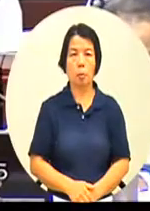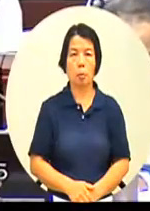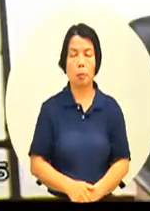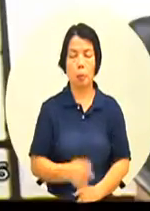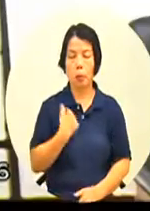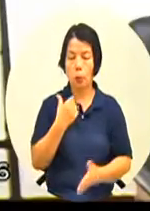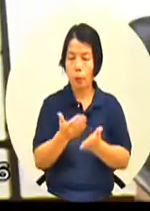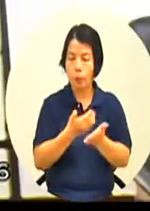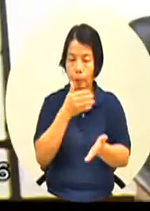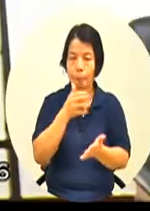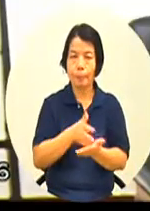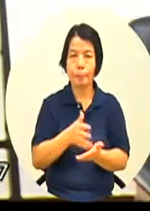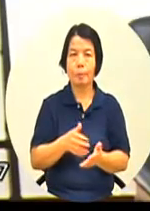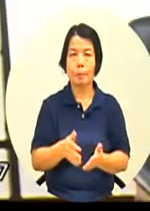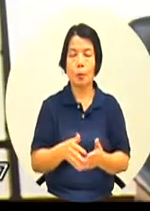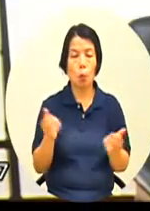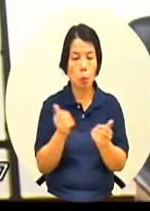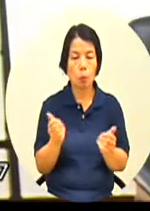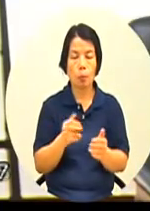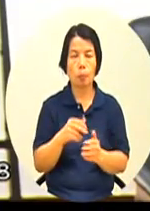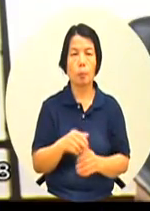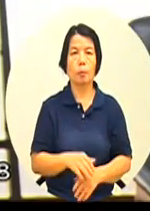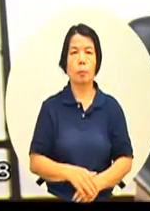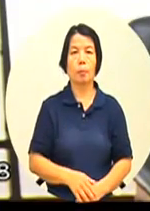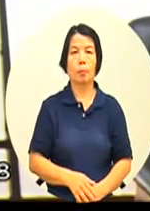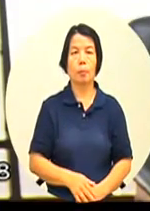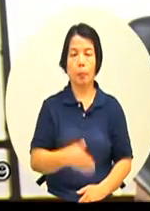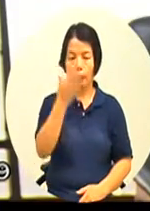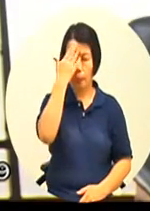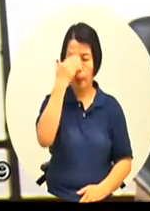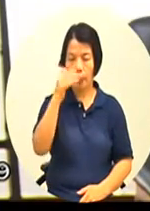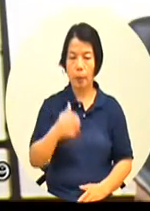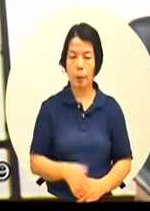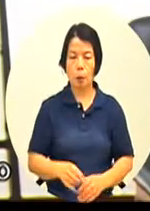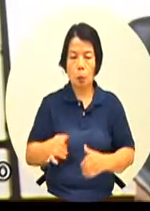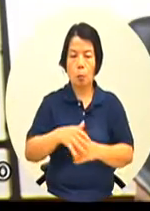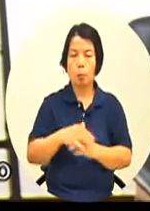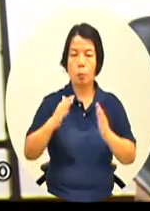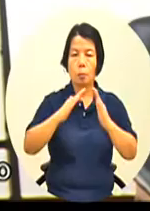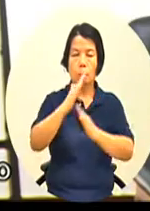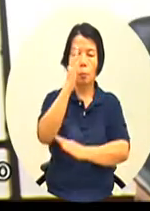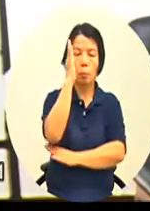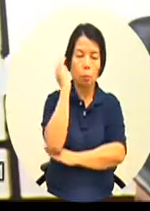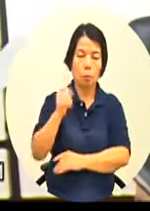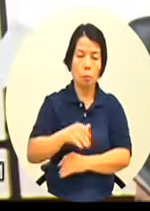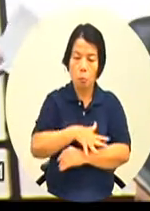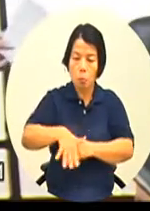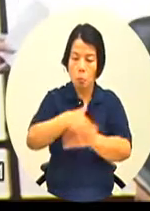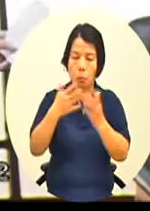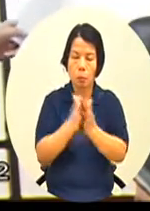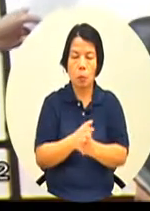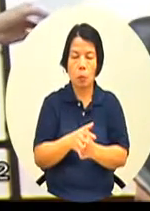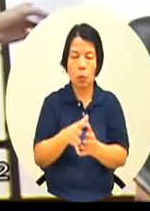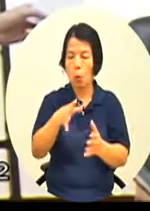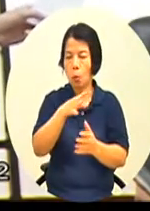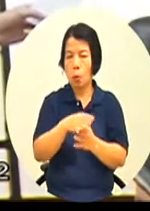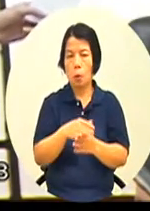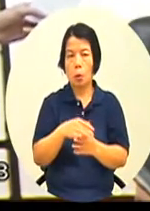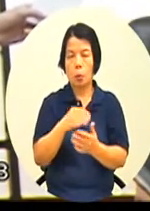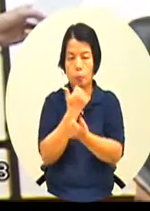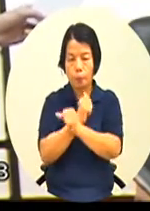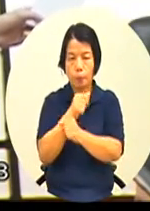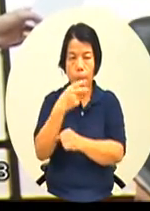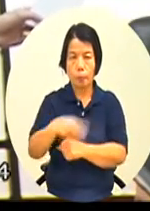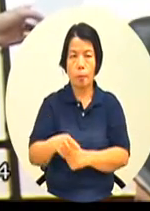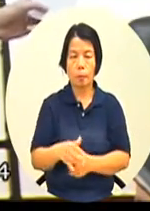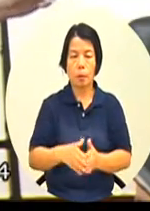刚刚讲那个问题再麻烦我们那个会里面回去可以了解看看， 是 看这个 是因为我相信他们